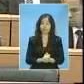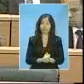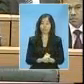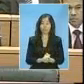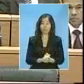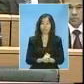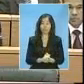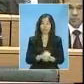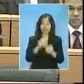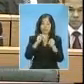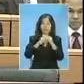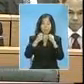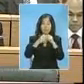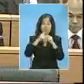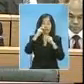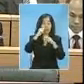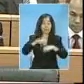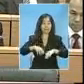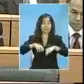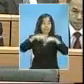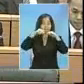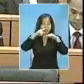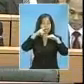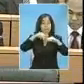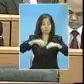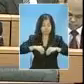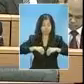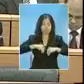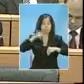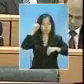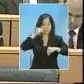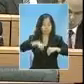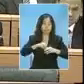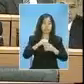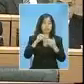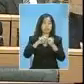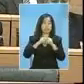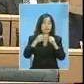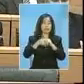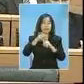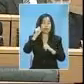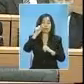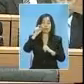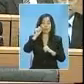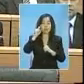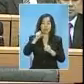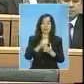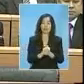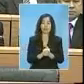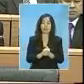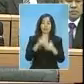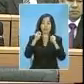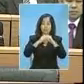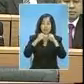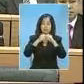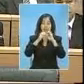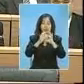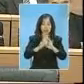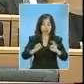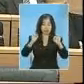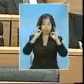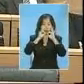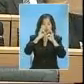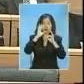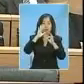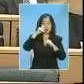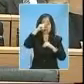เรื่องปัญหาจากวิกฤตน้ำท่วมทุกคนก็ยอมรับนะครับว่าเป็นปัญหาที่เร่งด่วนเป็นปัญหาที่สำคัญที่สุดของ